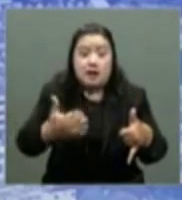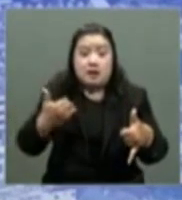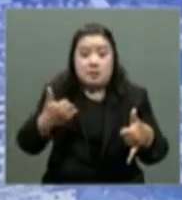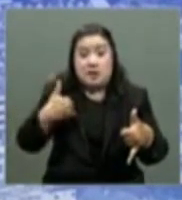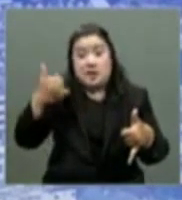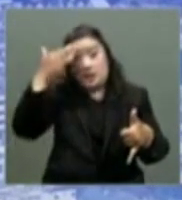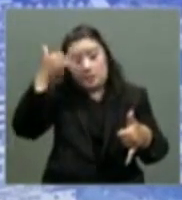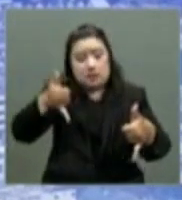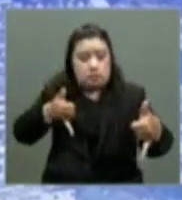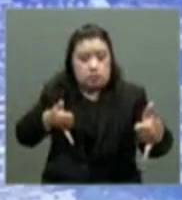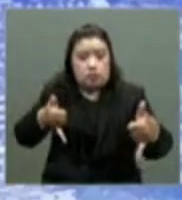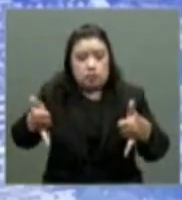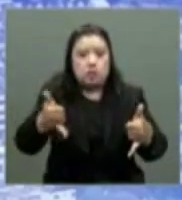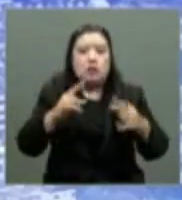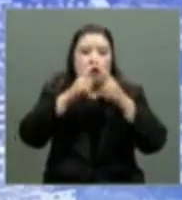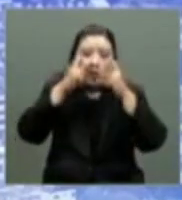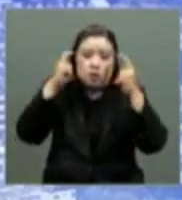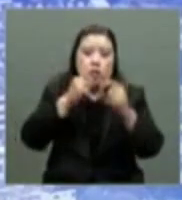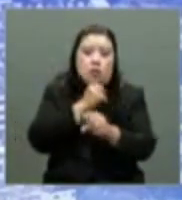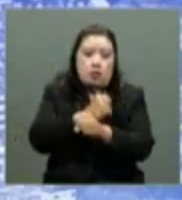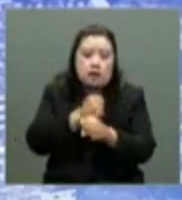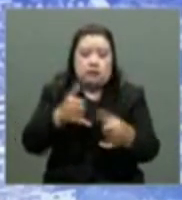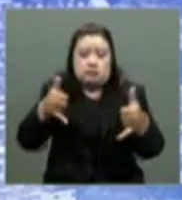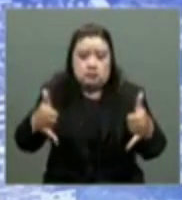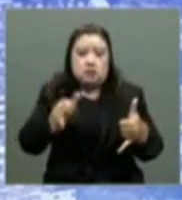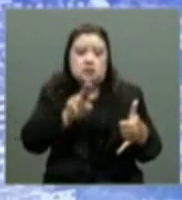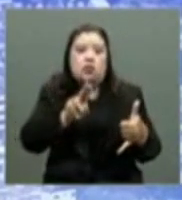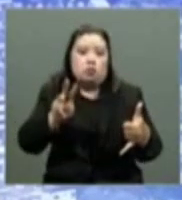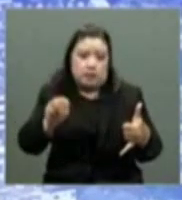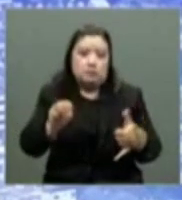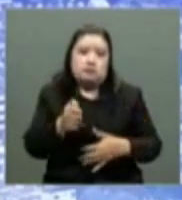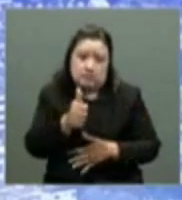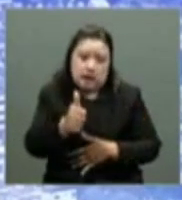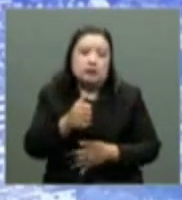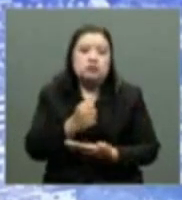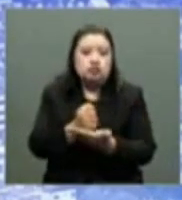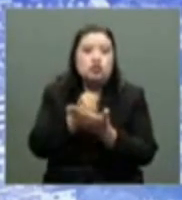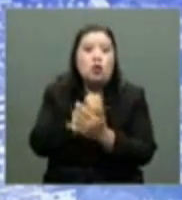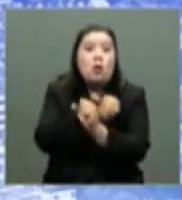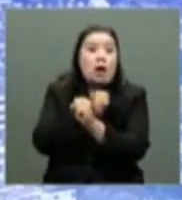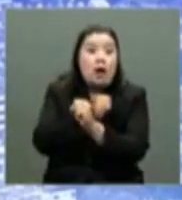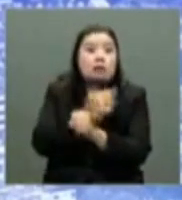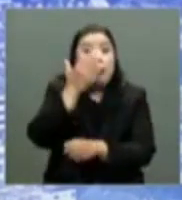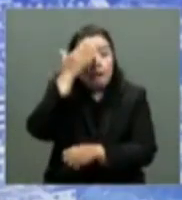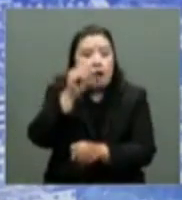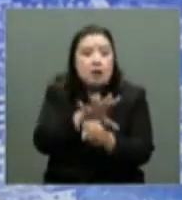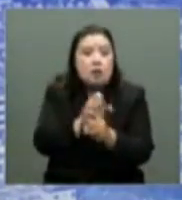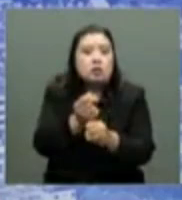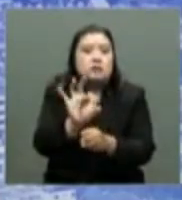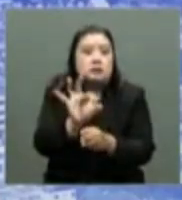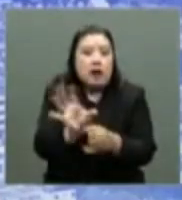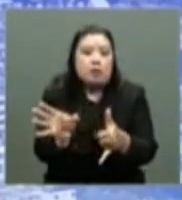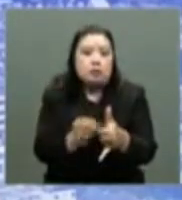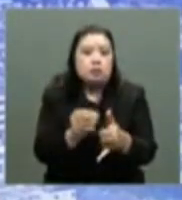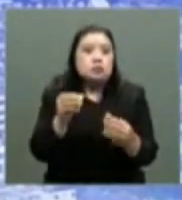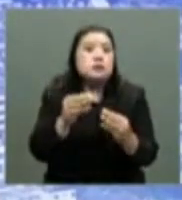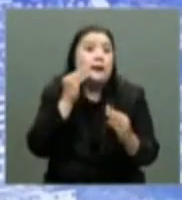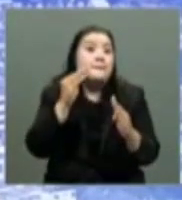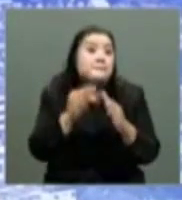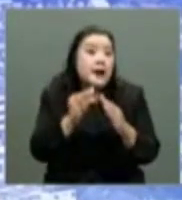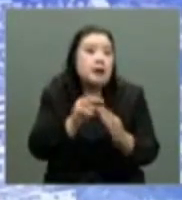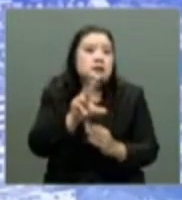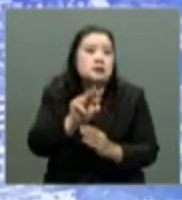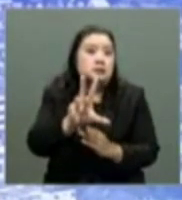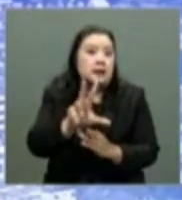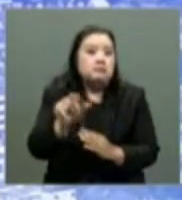ก็ใส่หน้ากากซะแล้วก็ยืนห่างกัน2เมตรก็ตรงนี้ก็จะทำให้การติดเชื้อในบ้านที่เป็น 23%